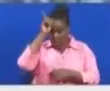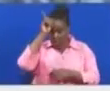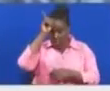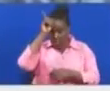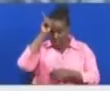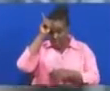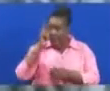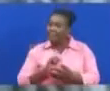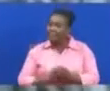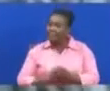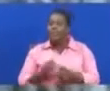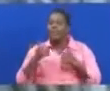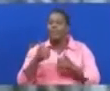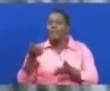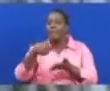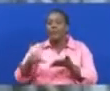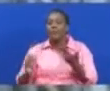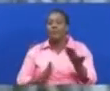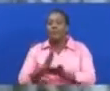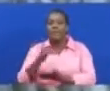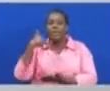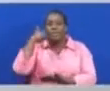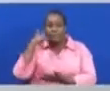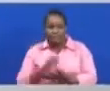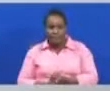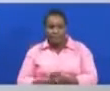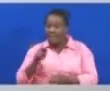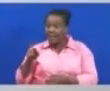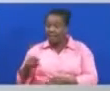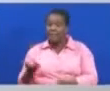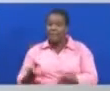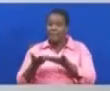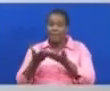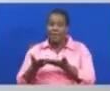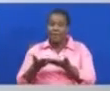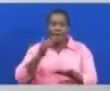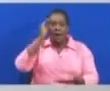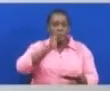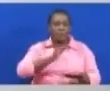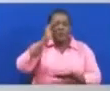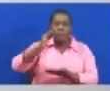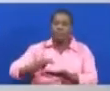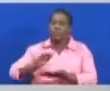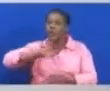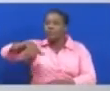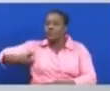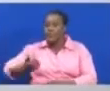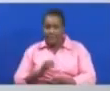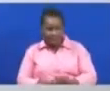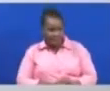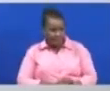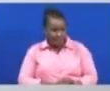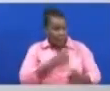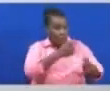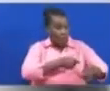kutembea na cash. Kwa hiyo pia imepunguza wizi. Wakulima wa korosho wamenufaika sana, kwa sababu mtu